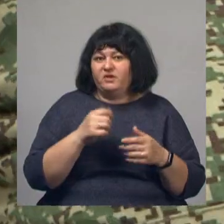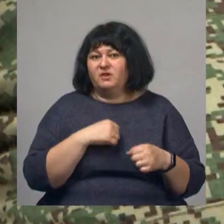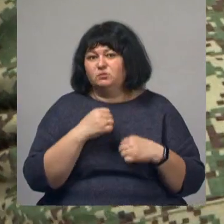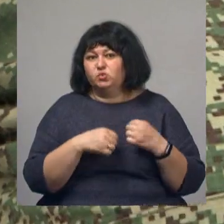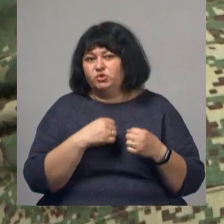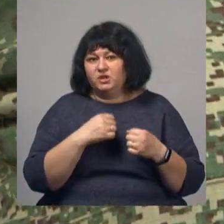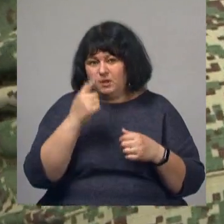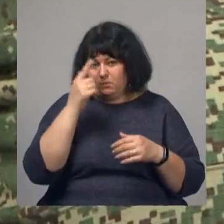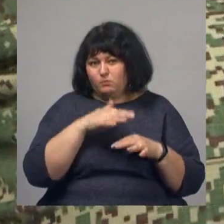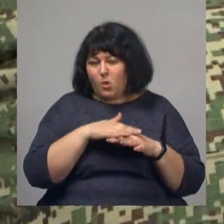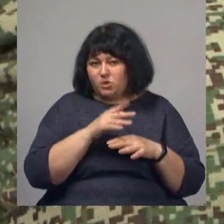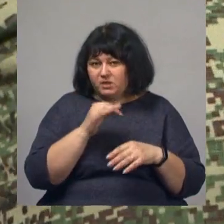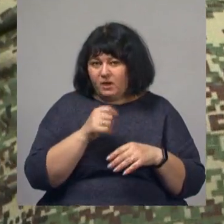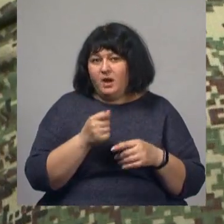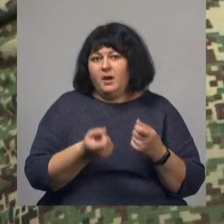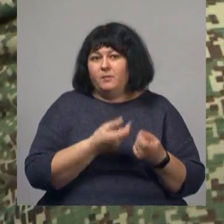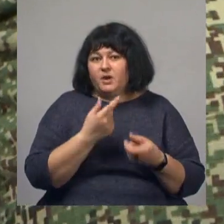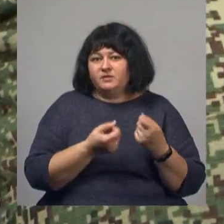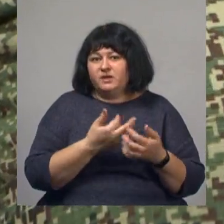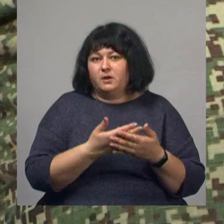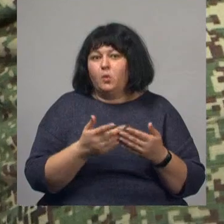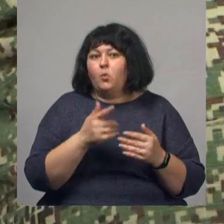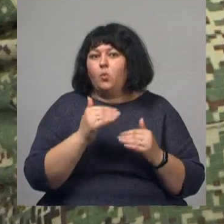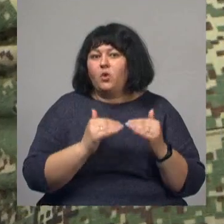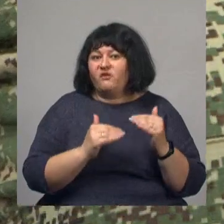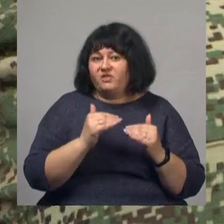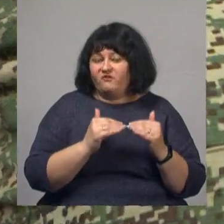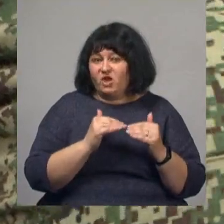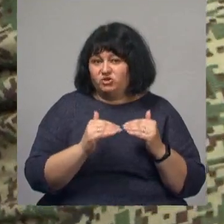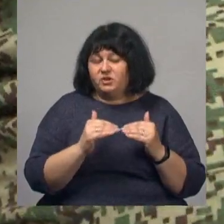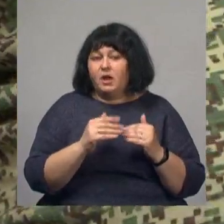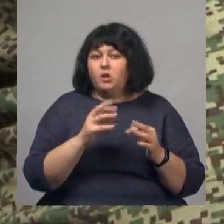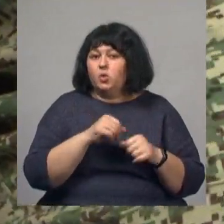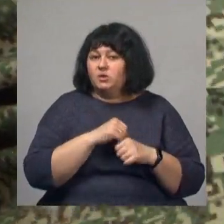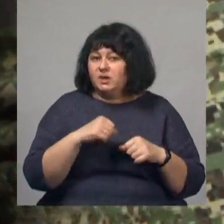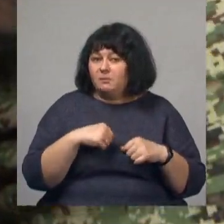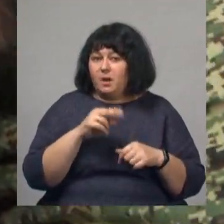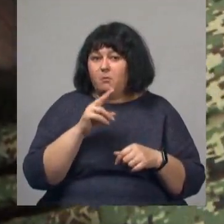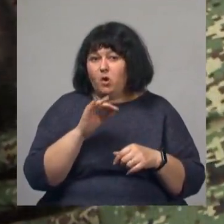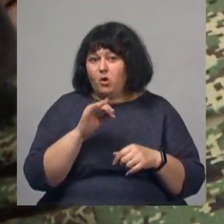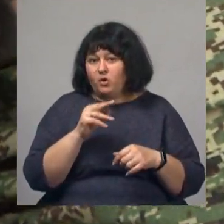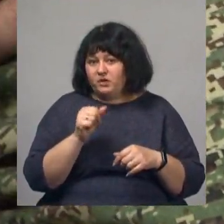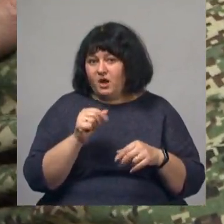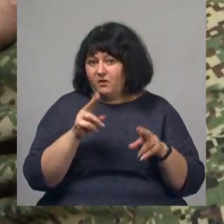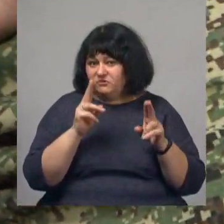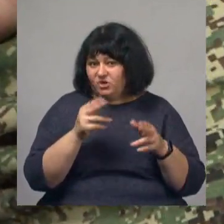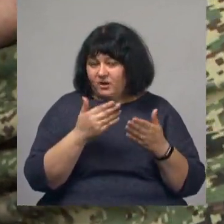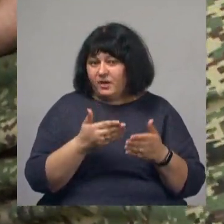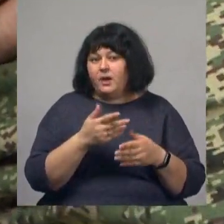коры головного мозга, процессов происходящих там, уравновешены. Но сама порода бельгийская овчарка Малинуа,